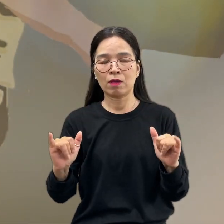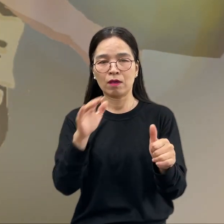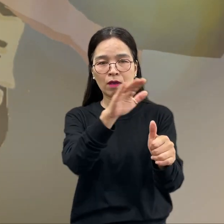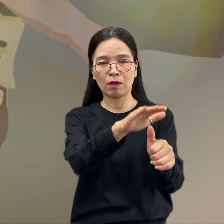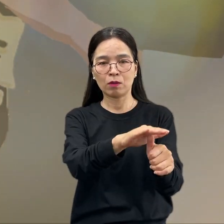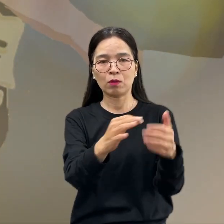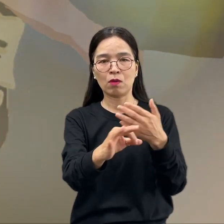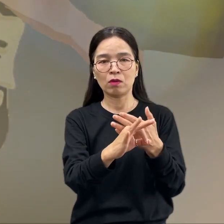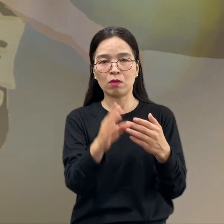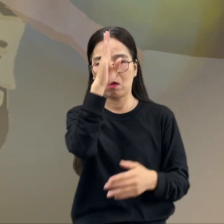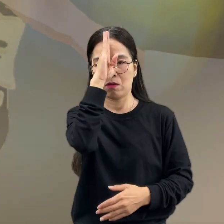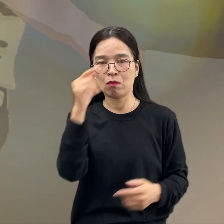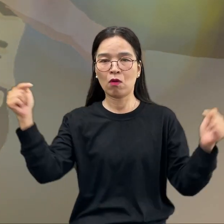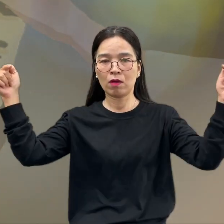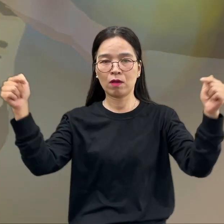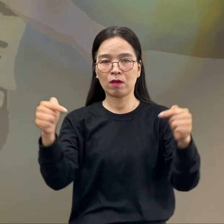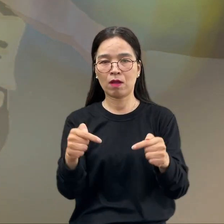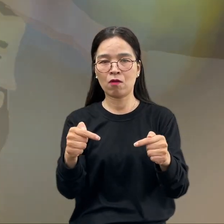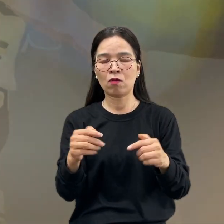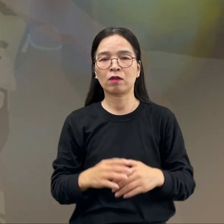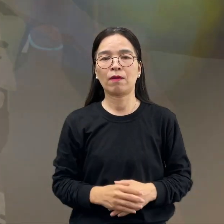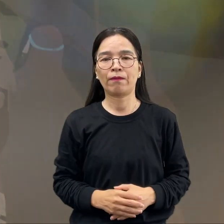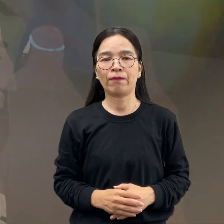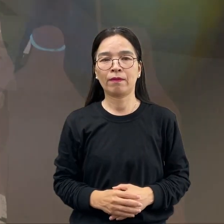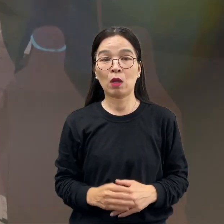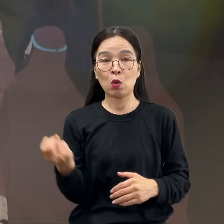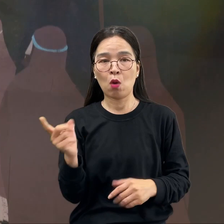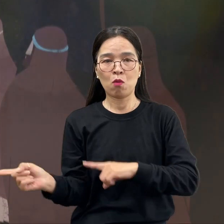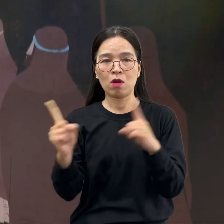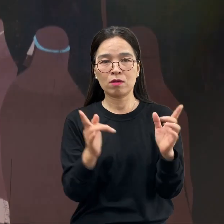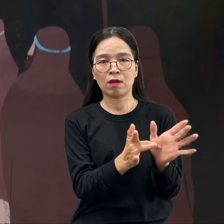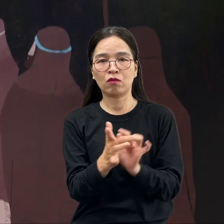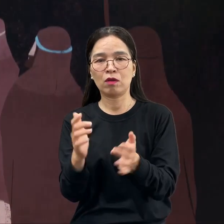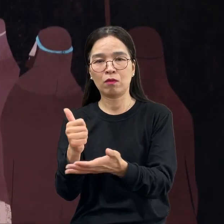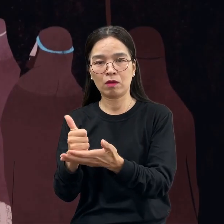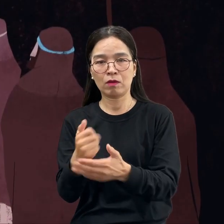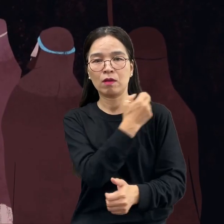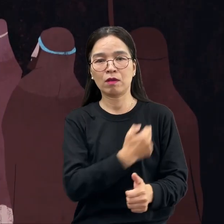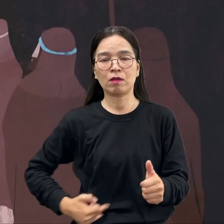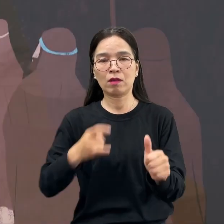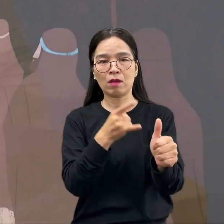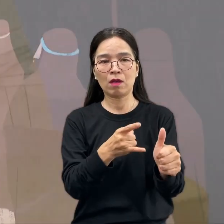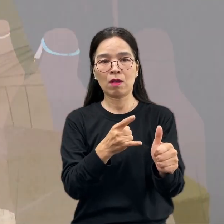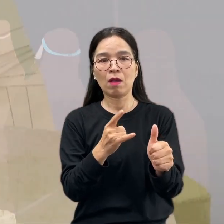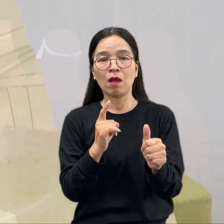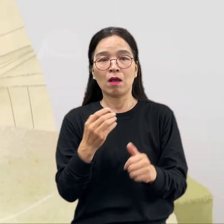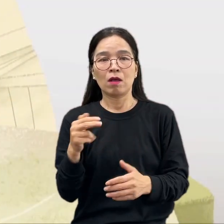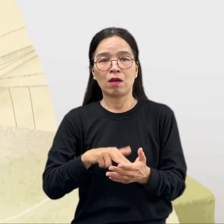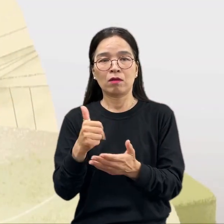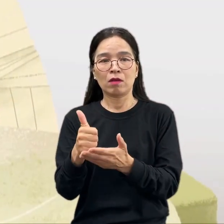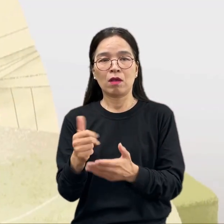병자들에게 손을 얹으면 병이 나을 것이다. 또 부활하신 예수님께서는 제자들에게